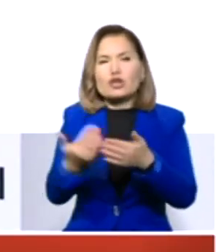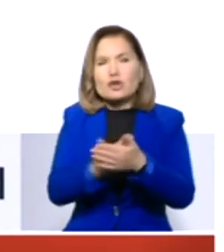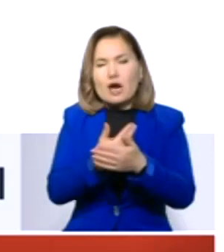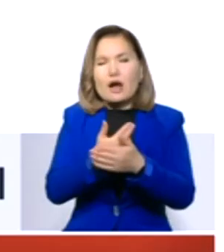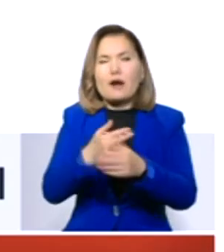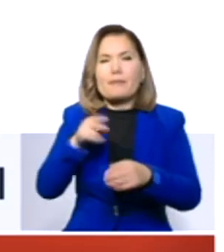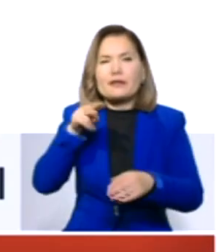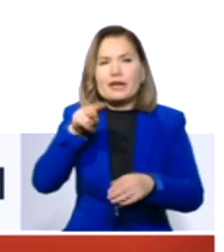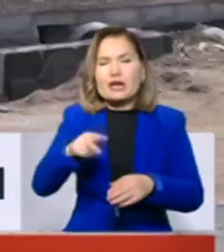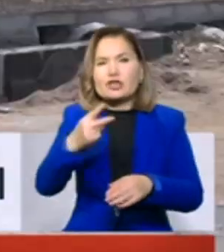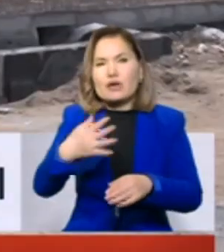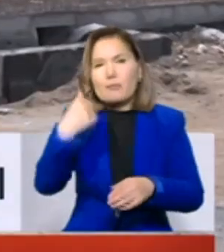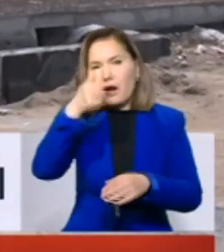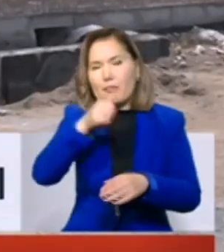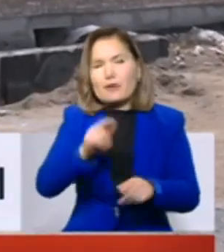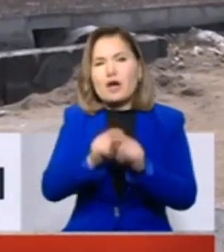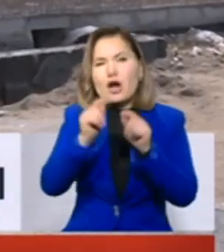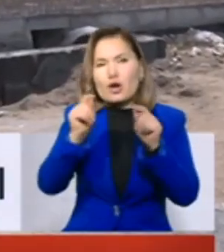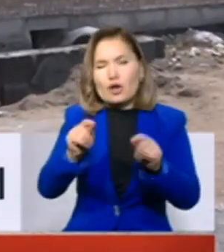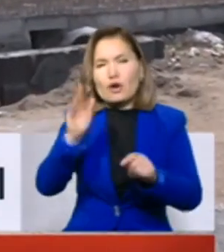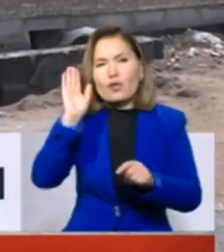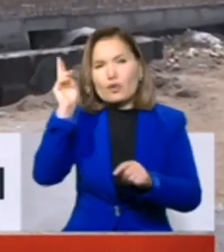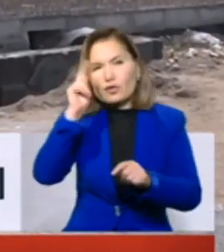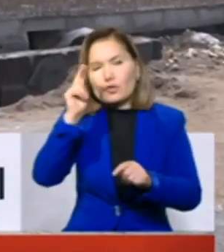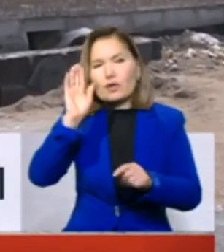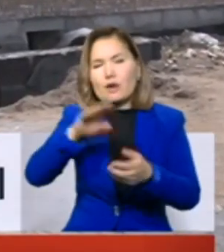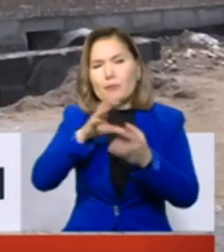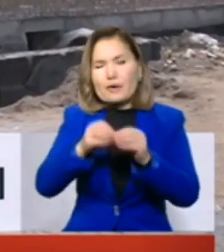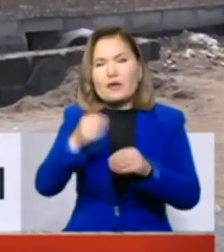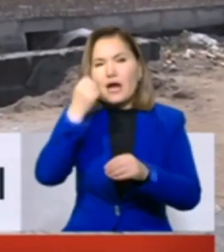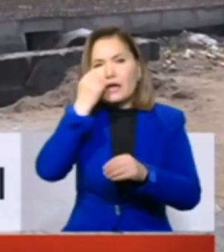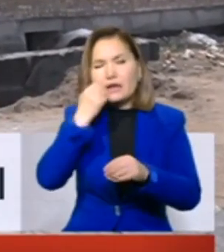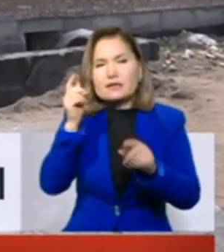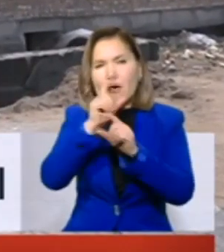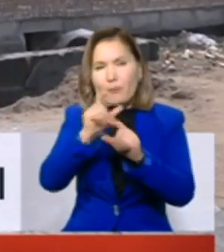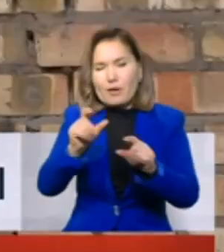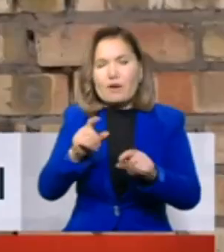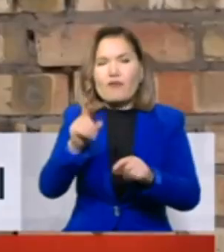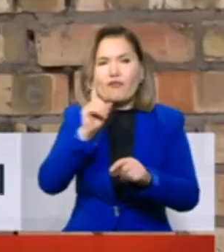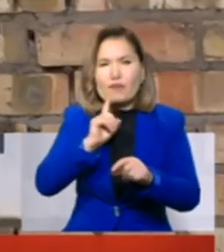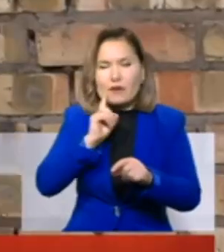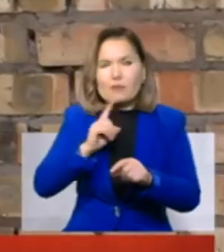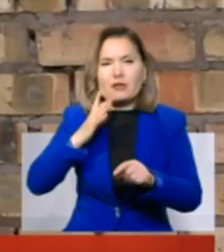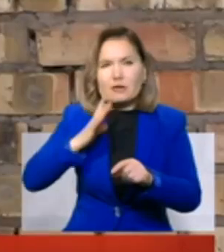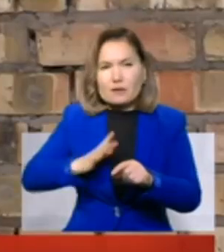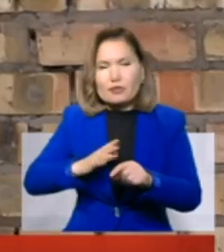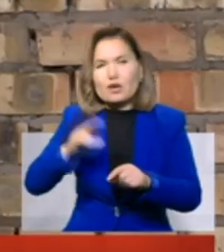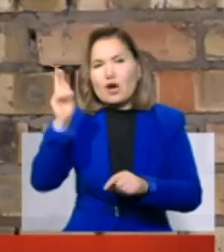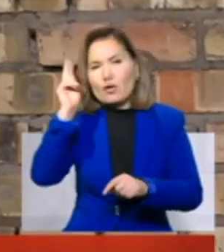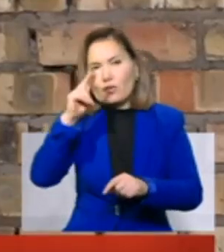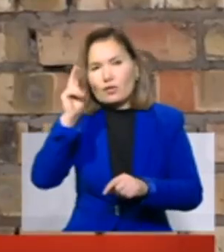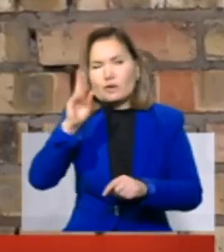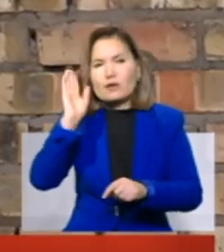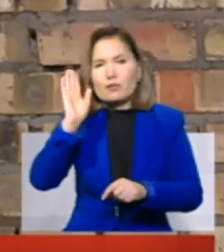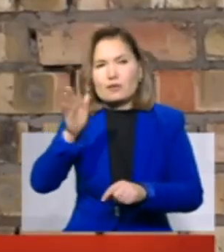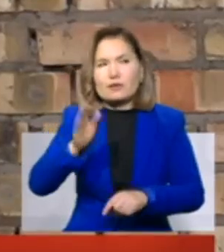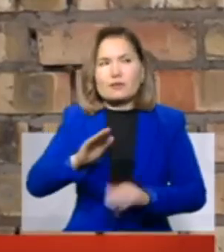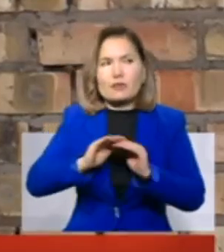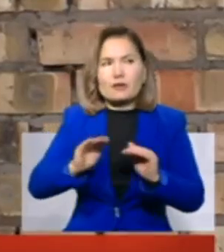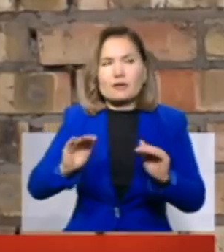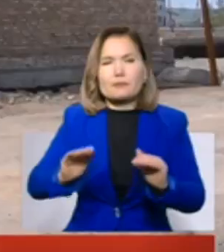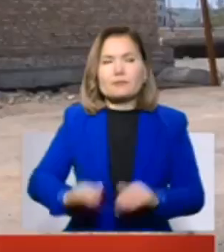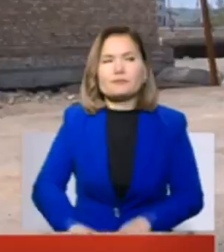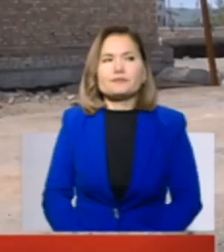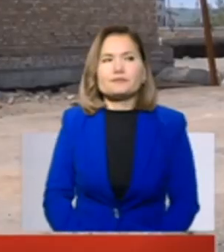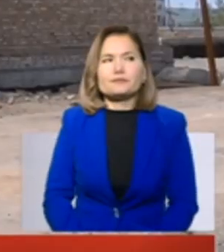ғимаратта 2025 жылы ғана білім ала алады. Оған дейін ескі білім ошағында амалдауға тура келеді. Жандос Бақытұлы, Бекзат